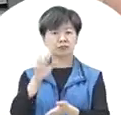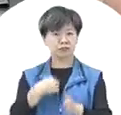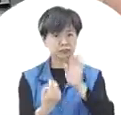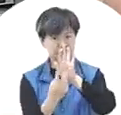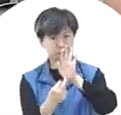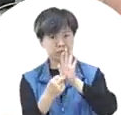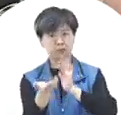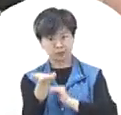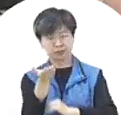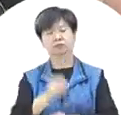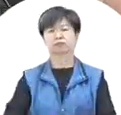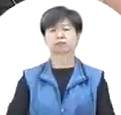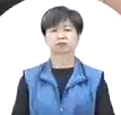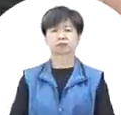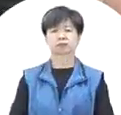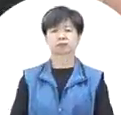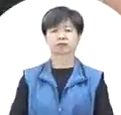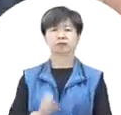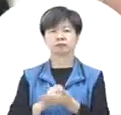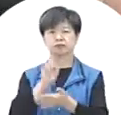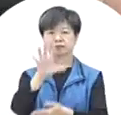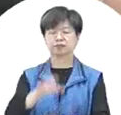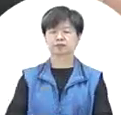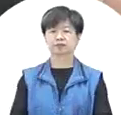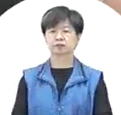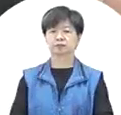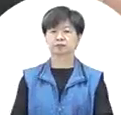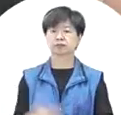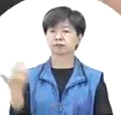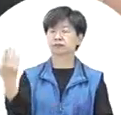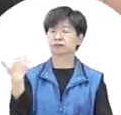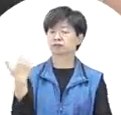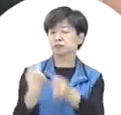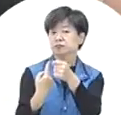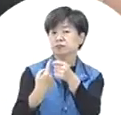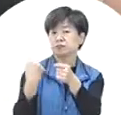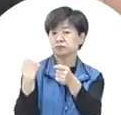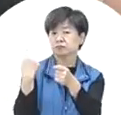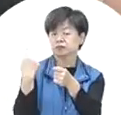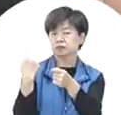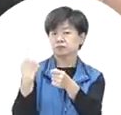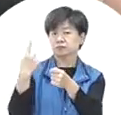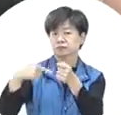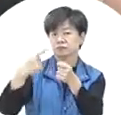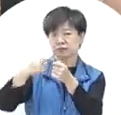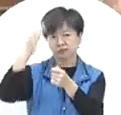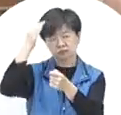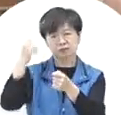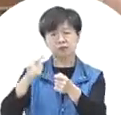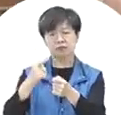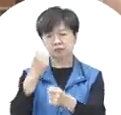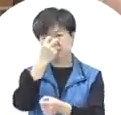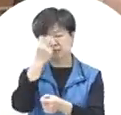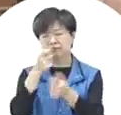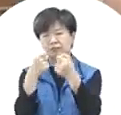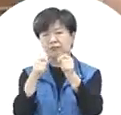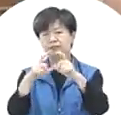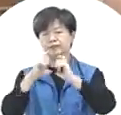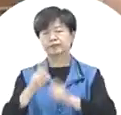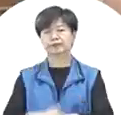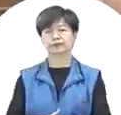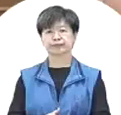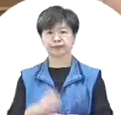哎，可以啊。 好，我跟议员报告了，因为当时在去年年初调查的时候， 简短好不好？重 学校的调查